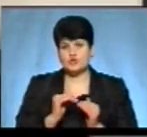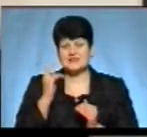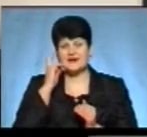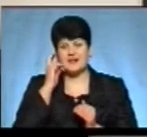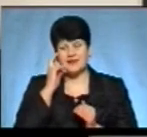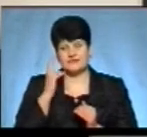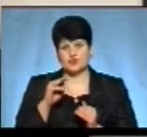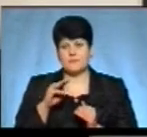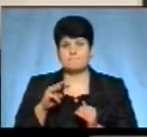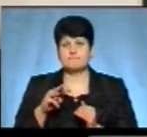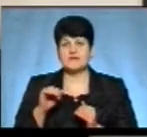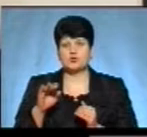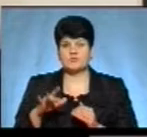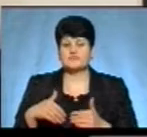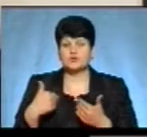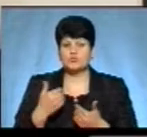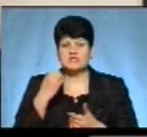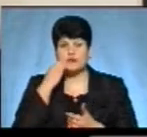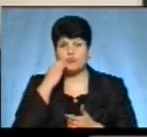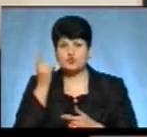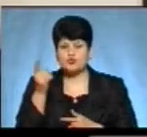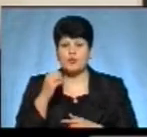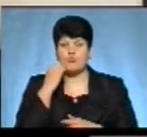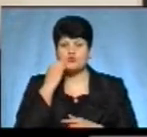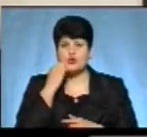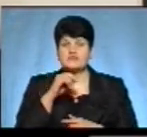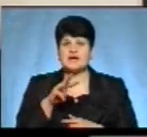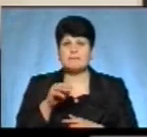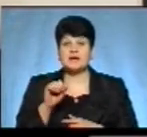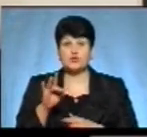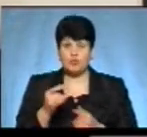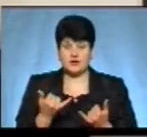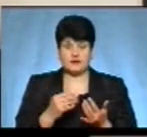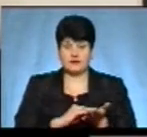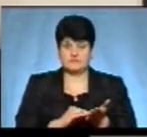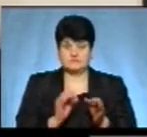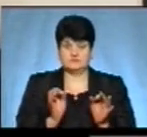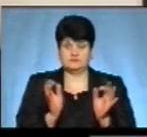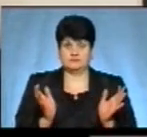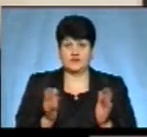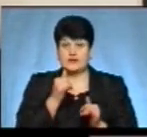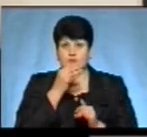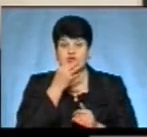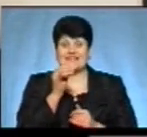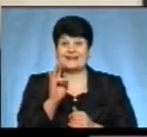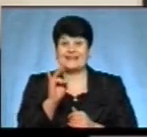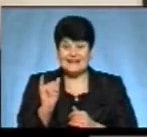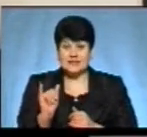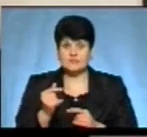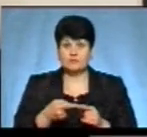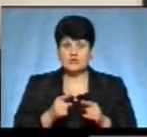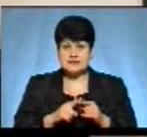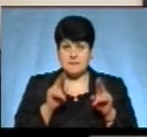Вони звернулися в Москву, Московська митрополія до сих пір не дала відповіді. Вона не може сказати ні, бо це